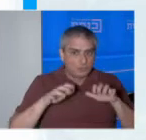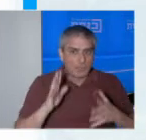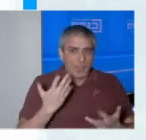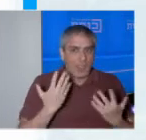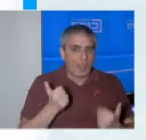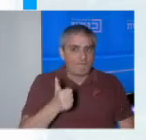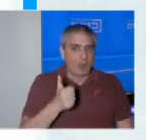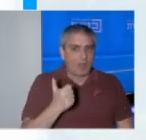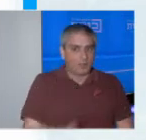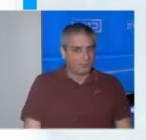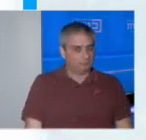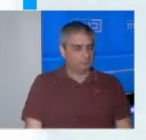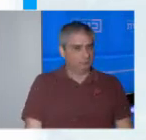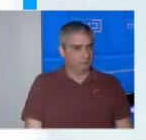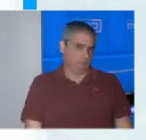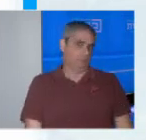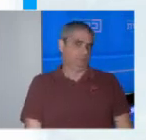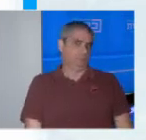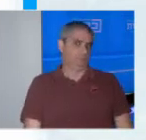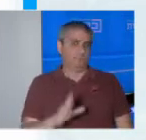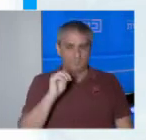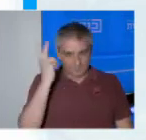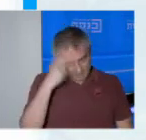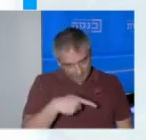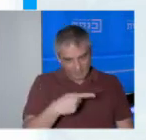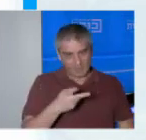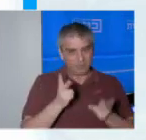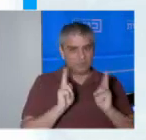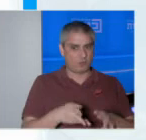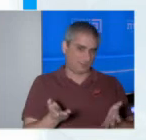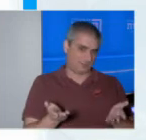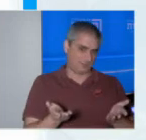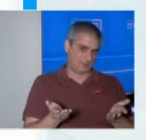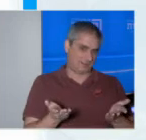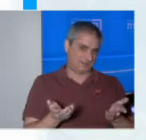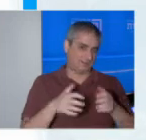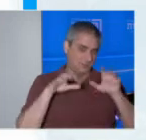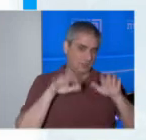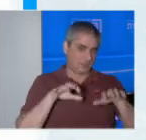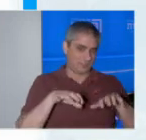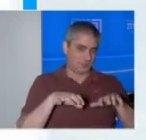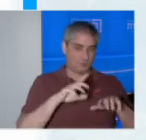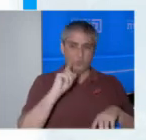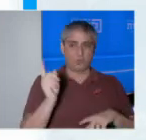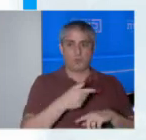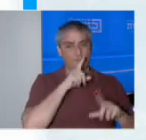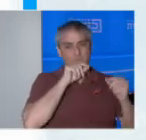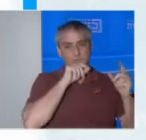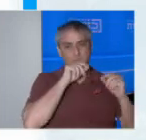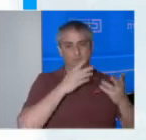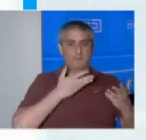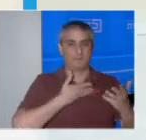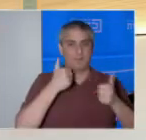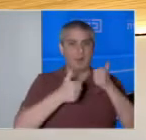גשם? איפה הלייקים שלכם? מעיין הבין את הפוטנציאל שיורד גשם וכולם מצייצים